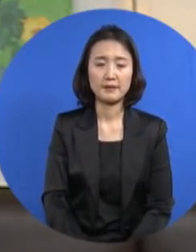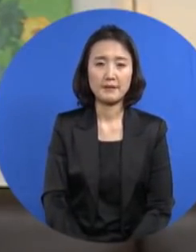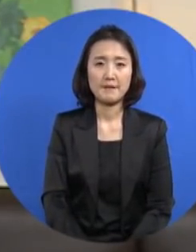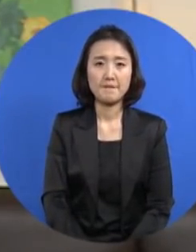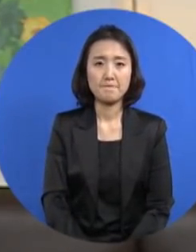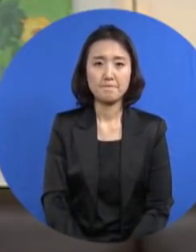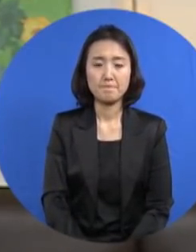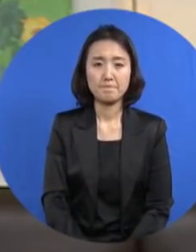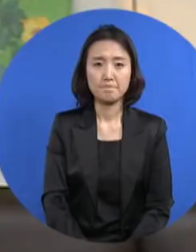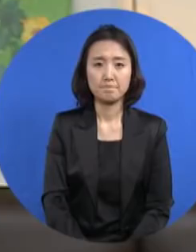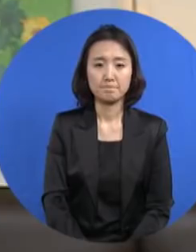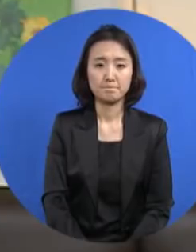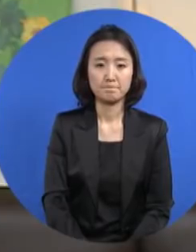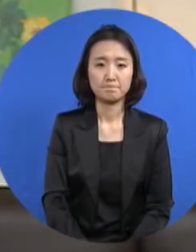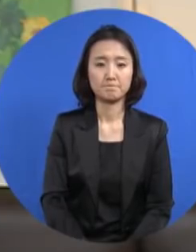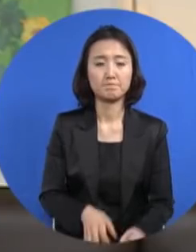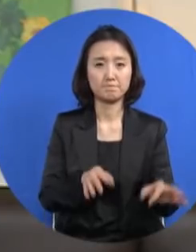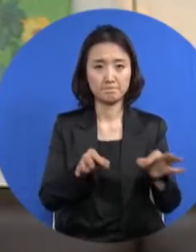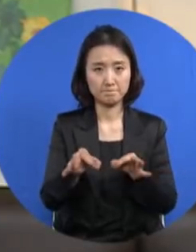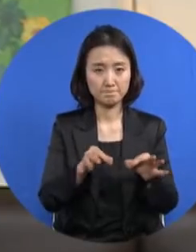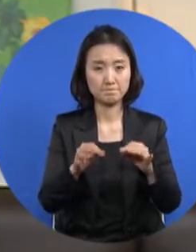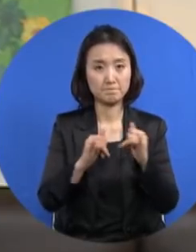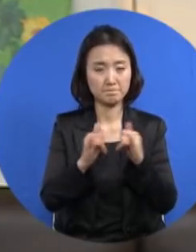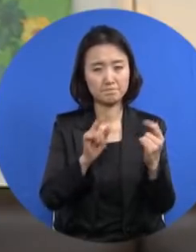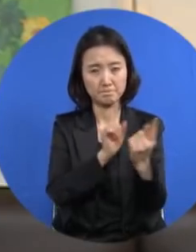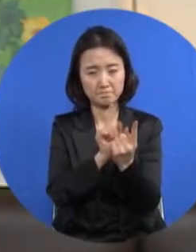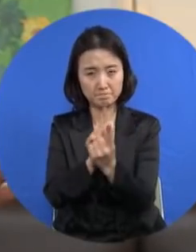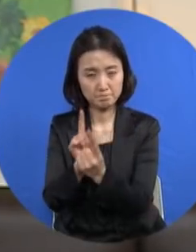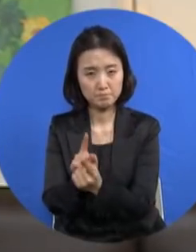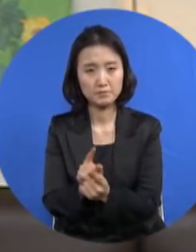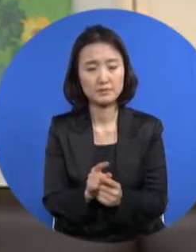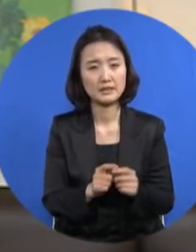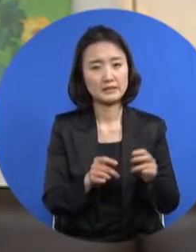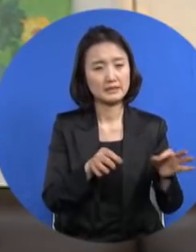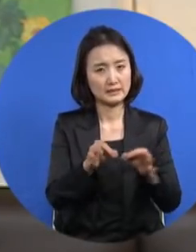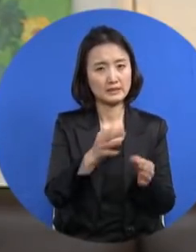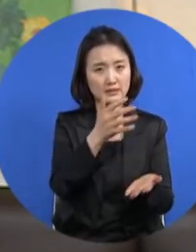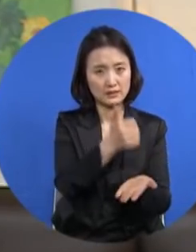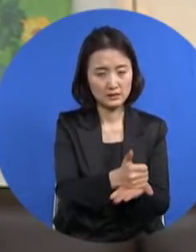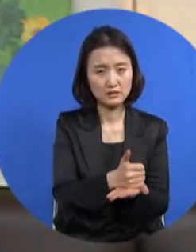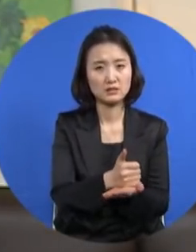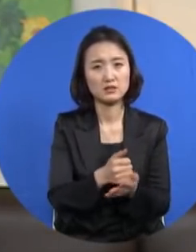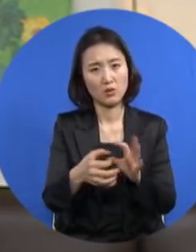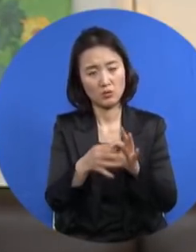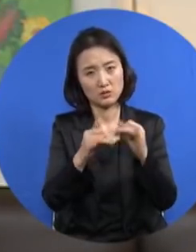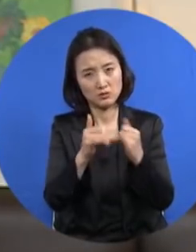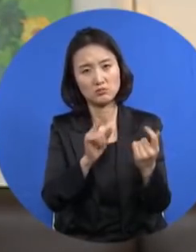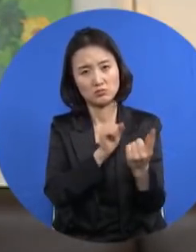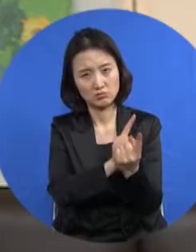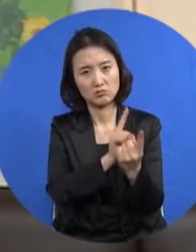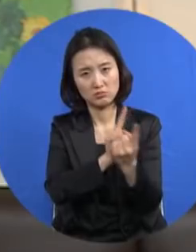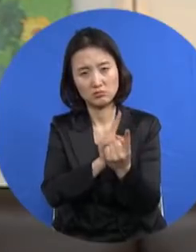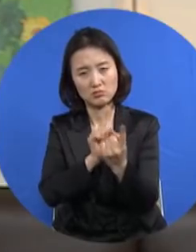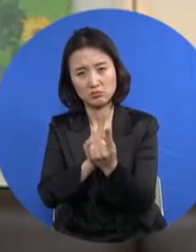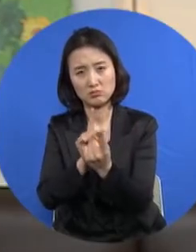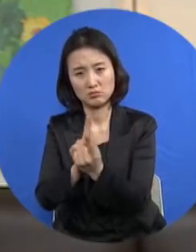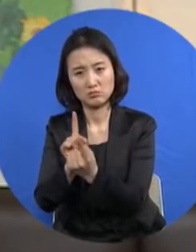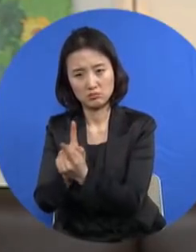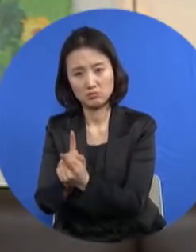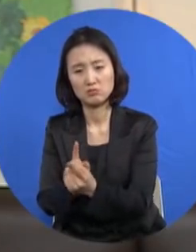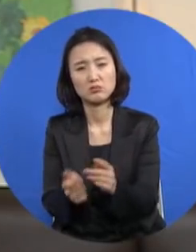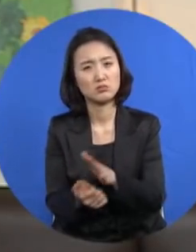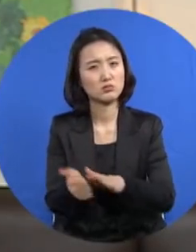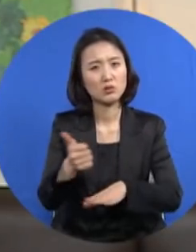사업가들을 만났어요. 식당 주인부터 시작해서 그 요식업에 있는 사람들을 굉장히 많이 되도록이면 많이 만나서